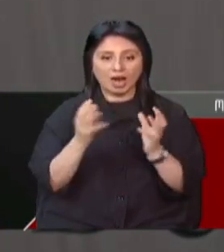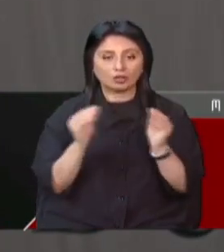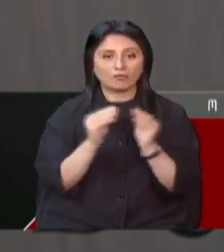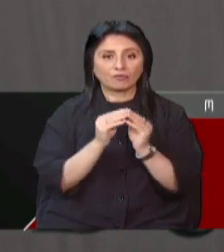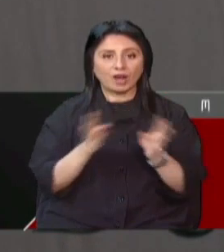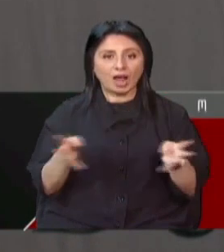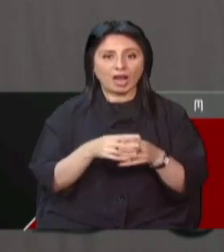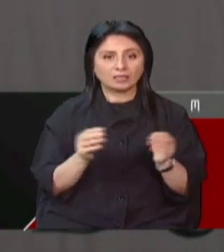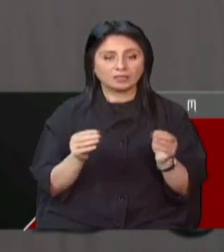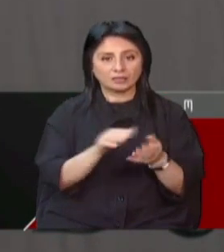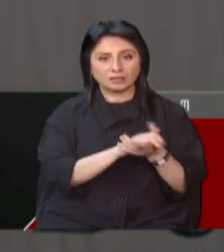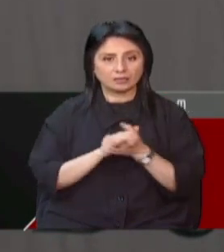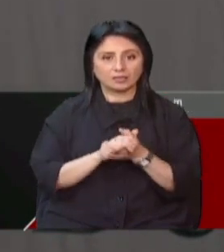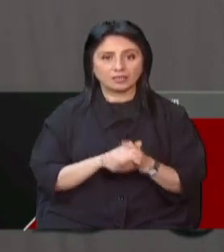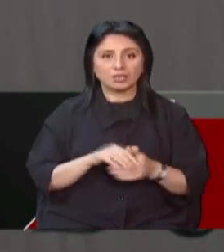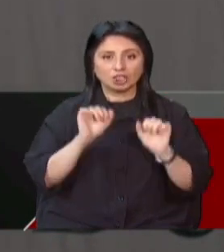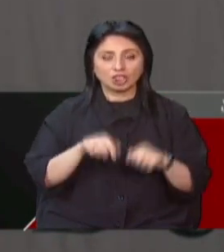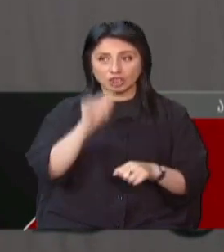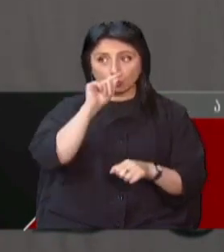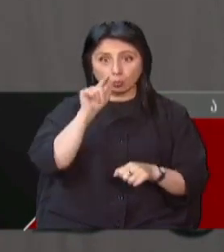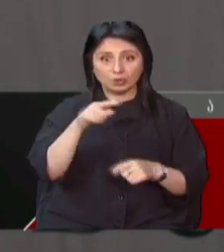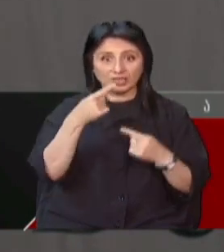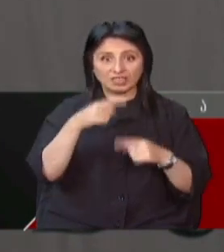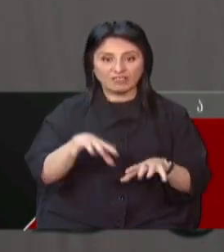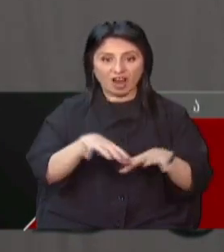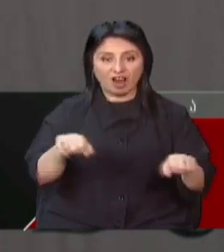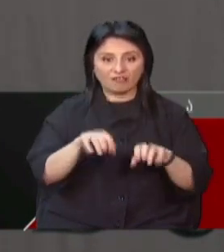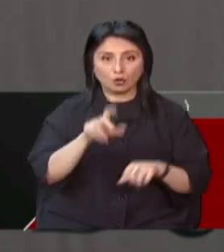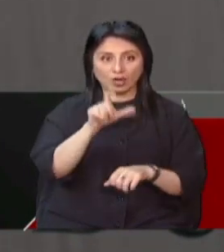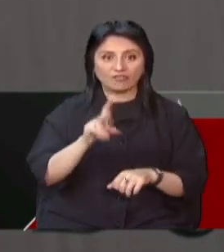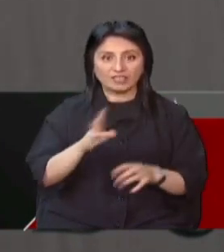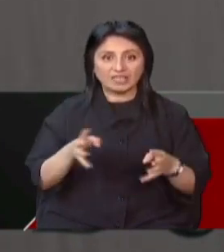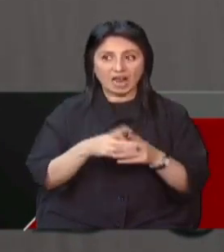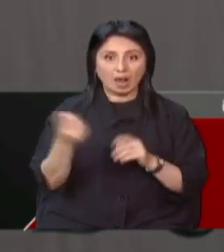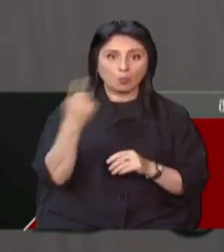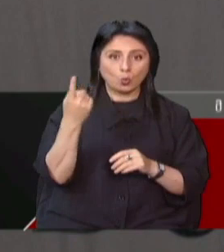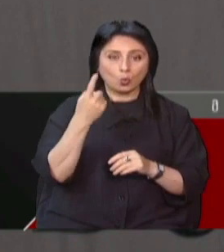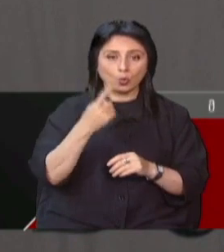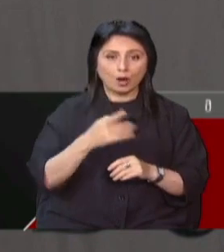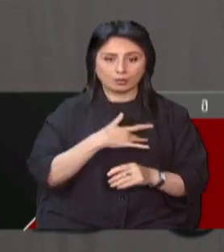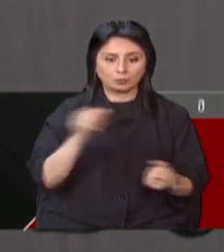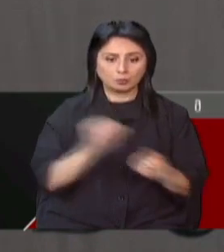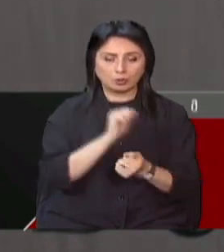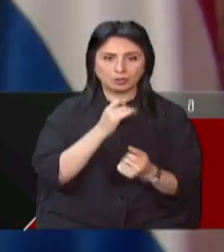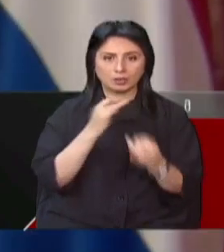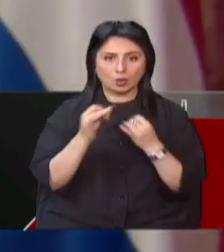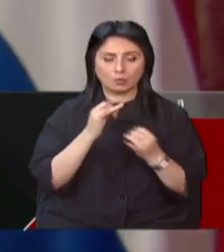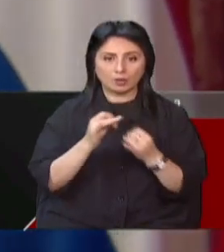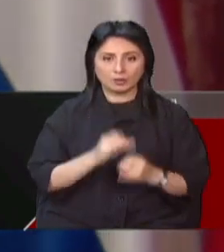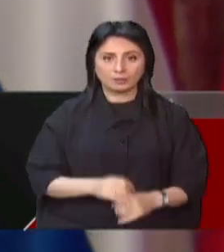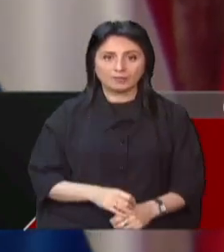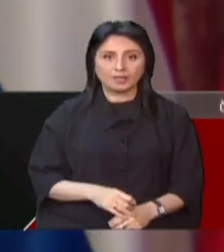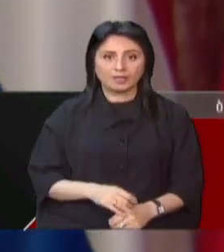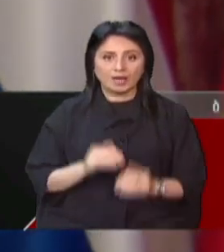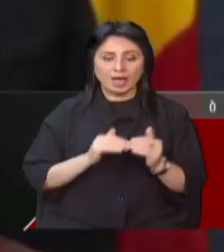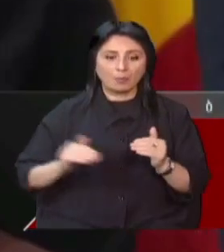შენარჩუნება ალიანსში და მეორე, უნდა შეძლოს პუტინთან და სხვა ავტოკრატებთან, რომლებიც ალიანსს ემუქრებიან, ხისტი ენით საუბარი.